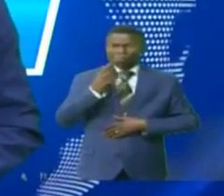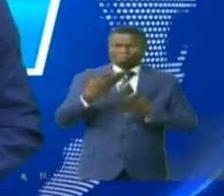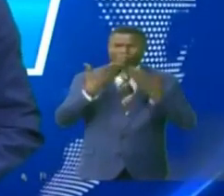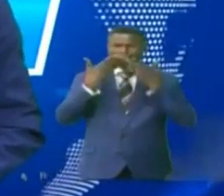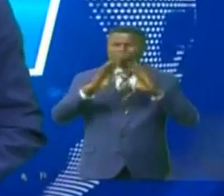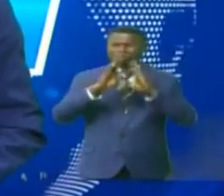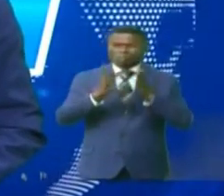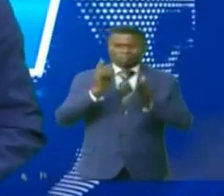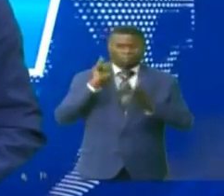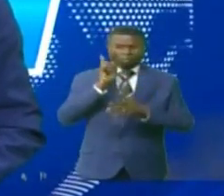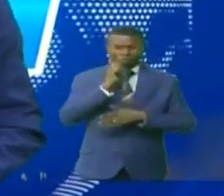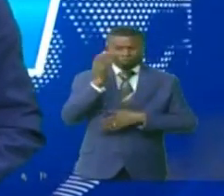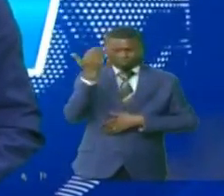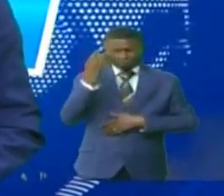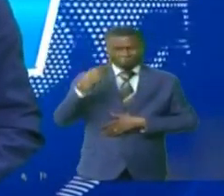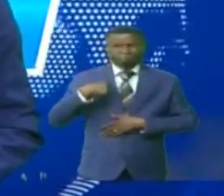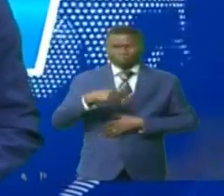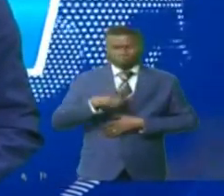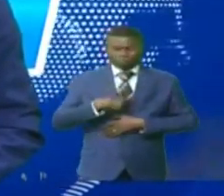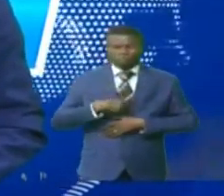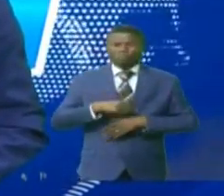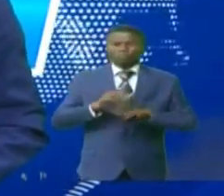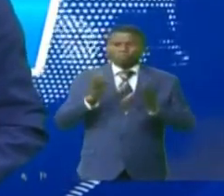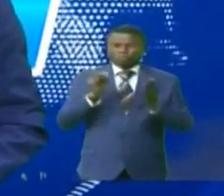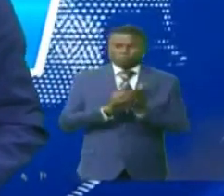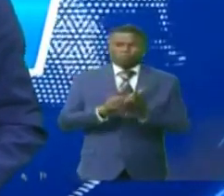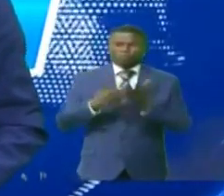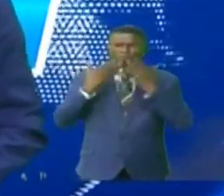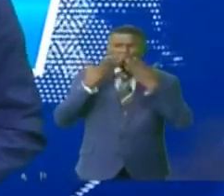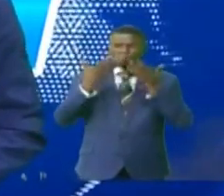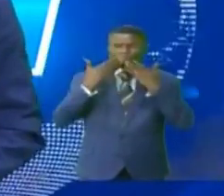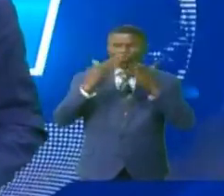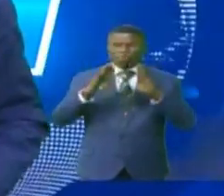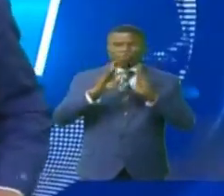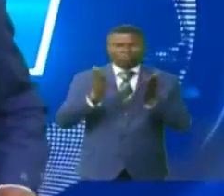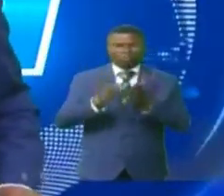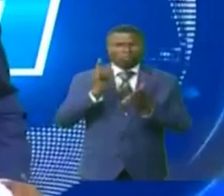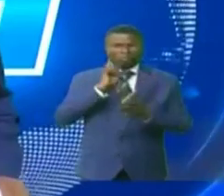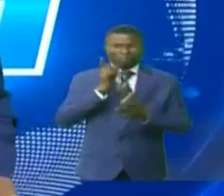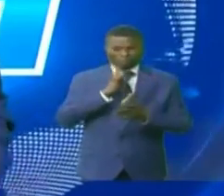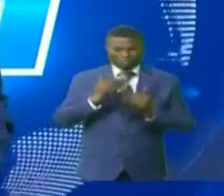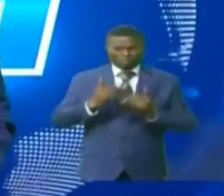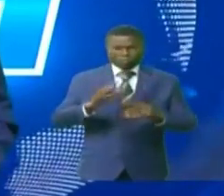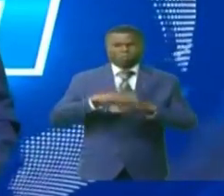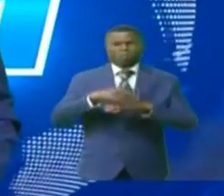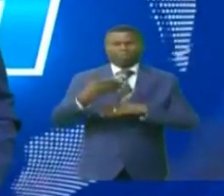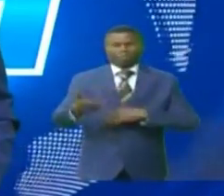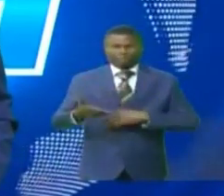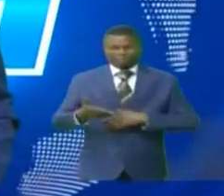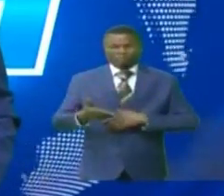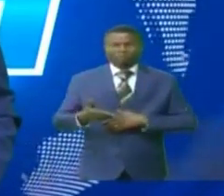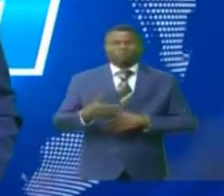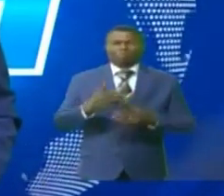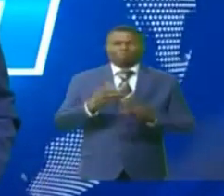Mikomo. Il a été réalisé par Monique Mavungu, Patti Kwedi. La partie technique a été assurée